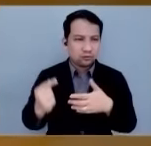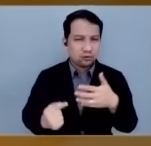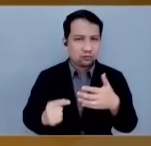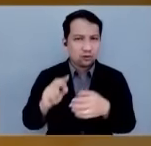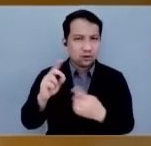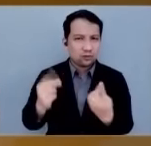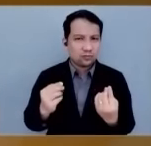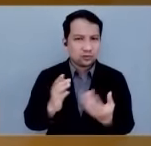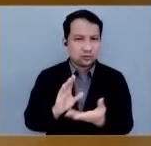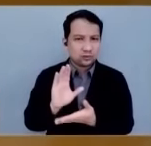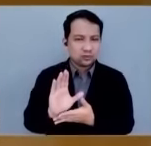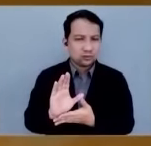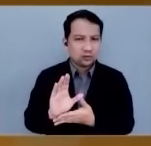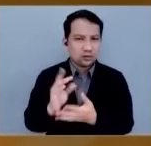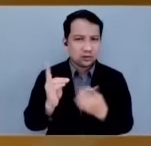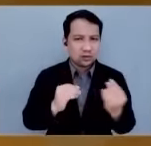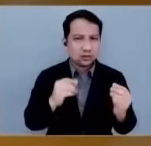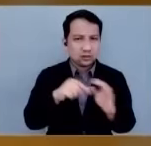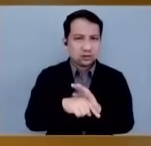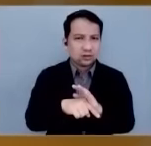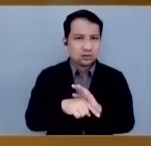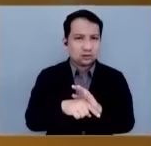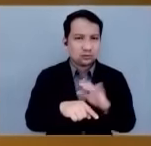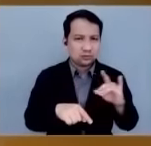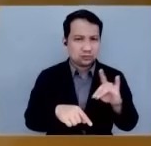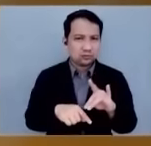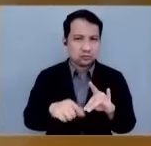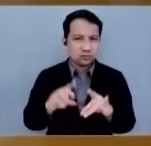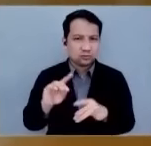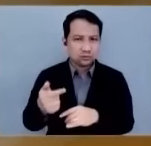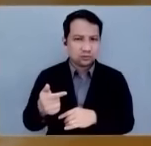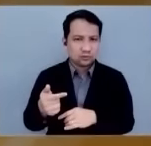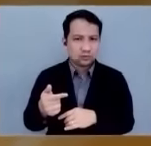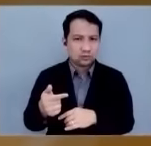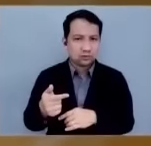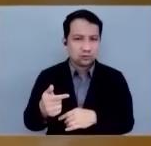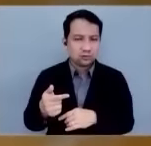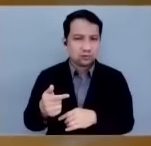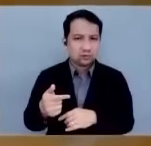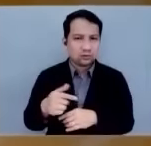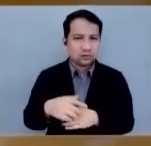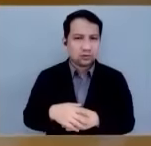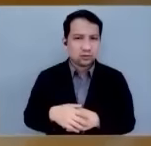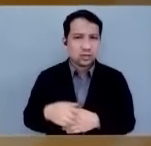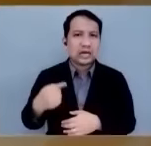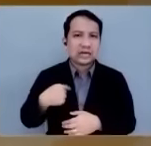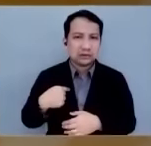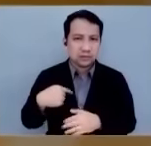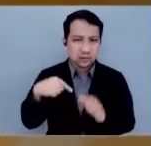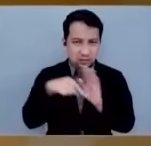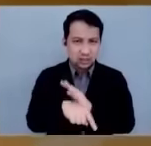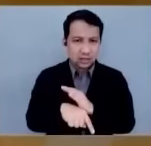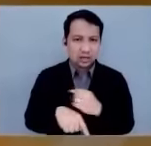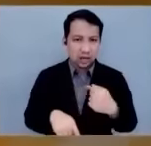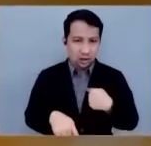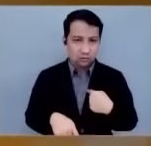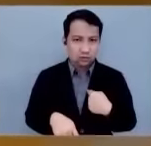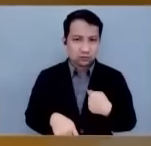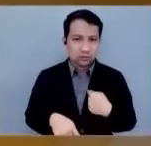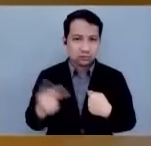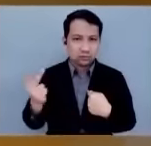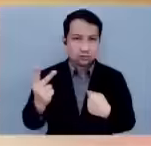sinasabi niyang ginawa ng aso. Isa po nagtigbak. Kami po. Isa ay. Siyempre ako, takasuldarwang.